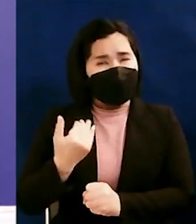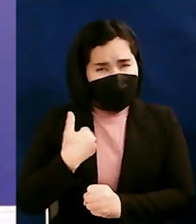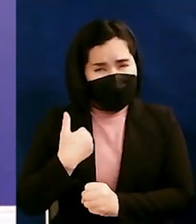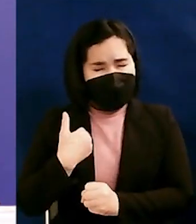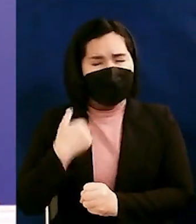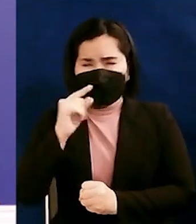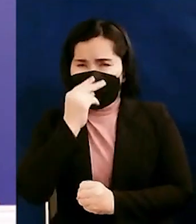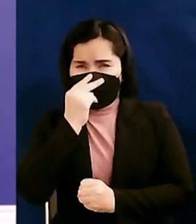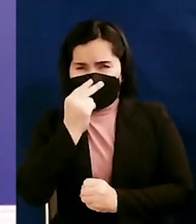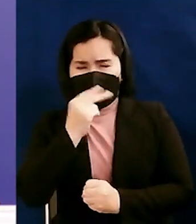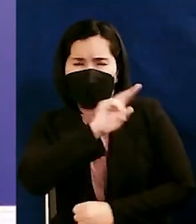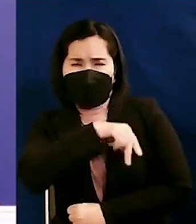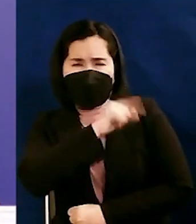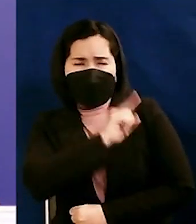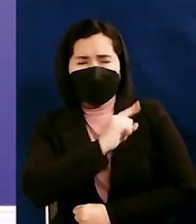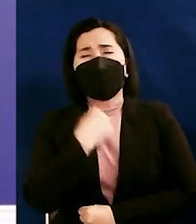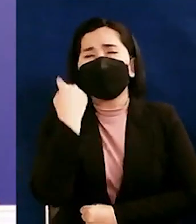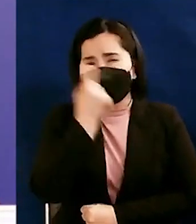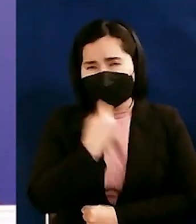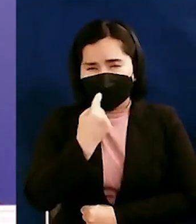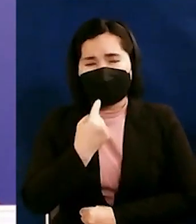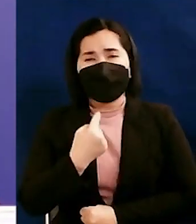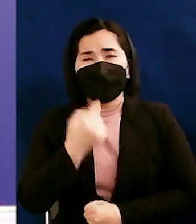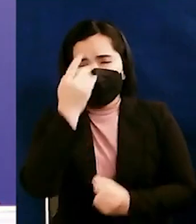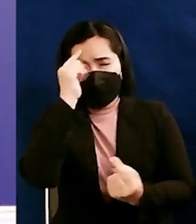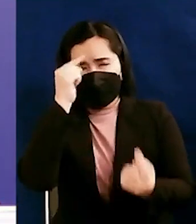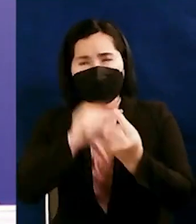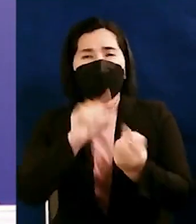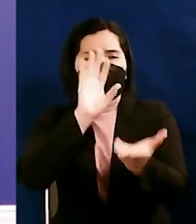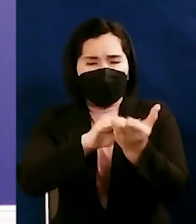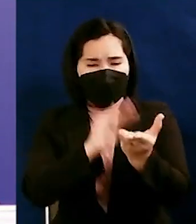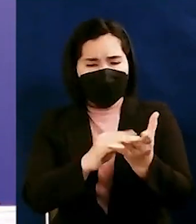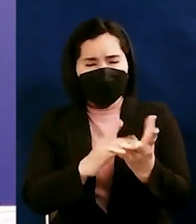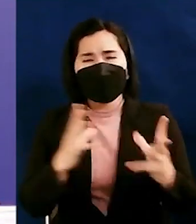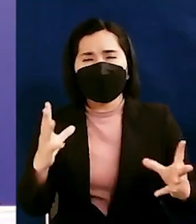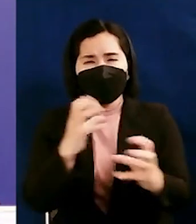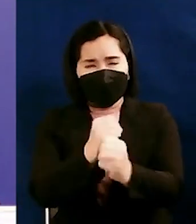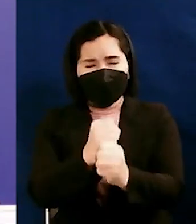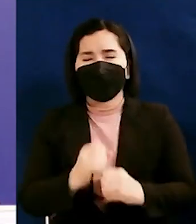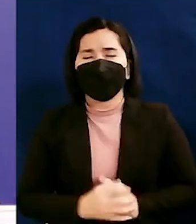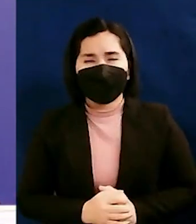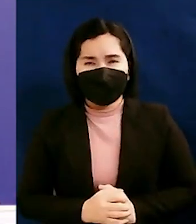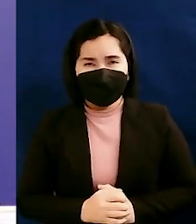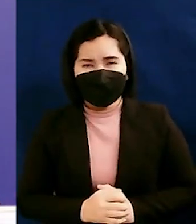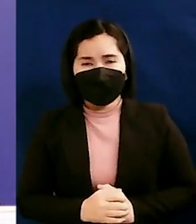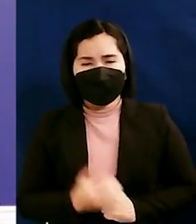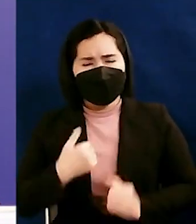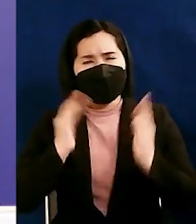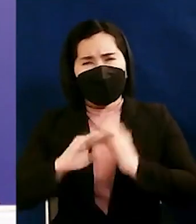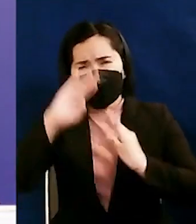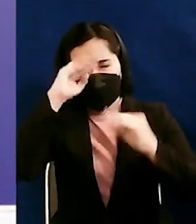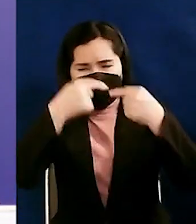ของแพทย์คนใดนะครับเพื่อที่จะเกิดการสมบูรณ์ของการสรุปชาร์ตนะครับตรงนี้เนี่ยมีฐานข้อมูลผู้ป่วยอยู่ประมา